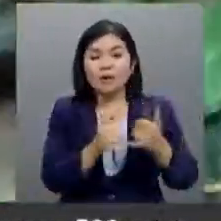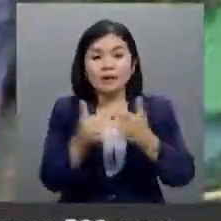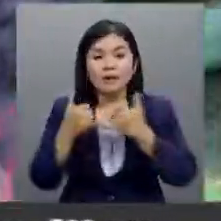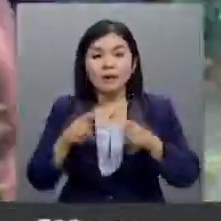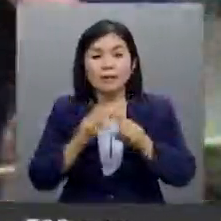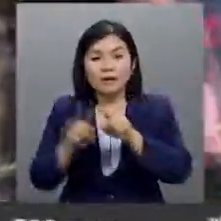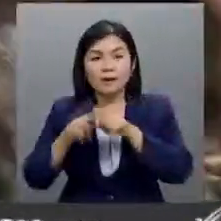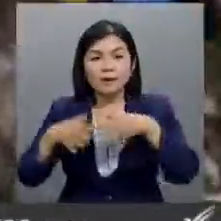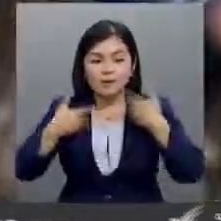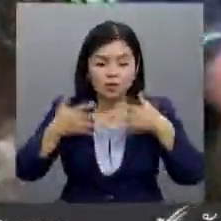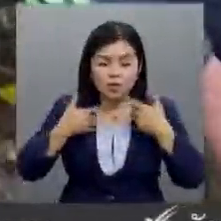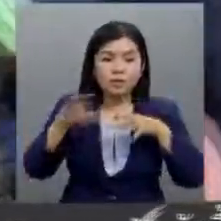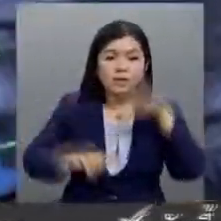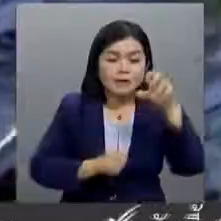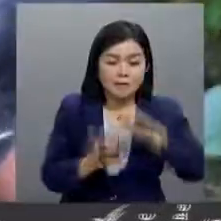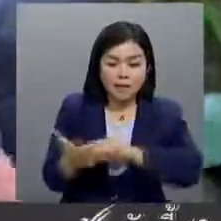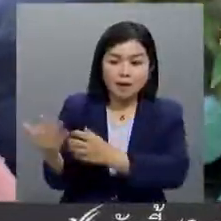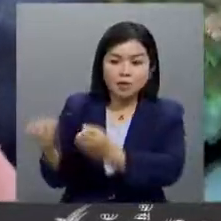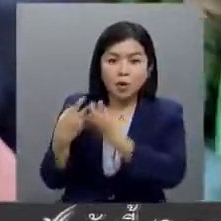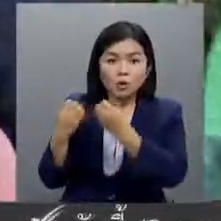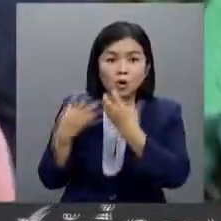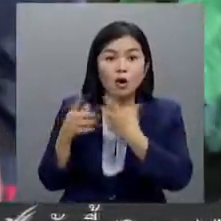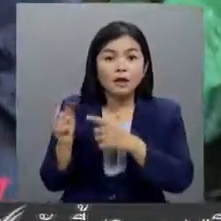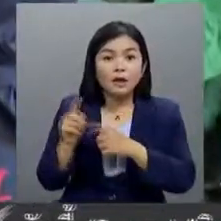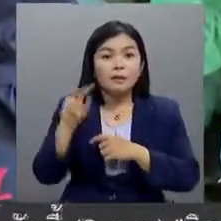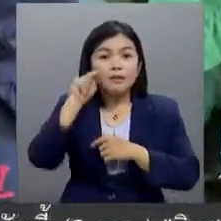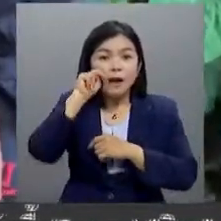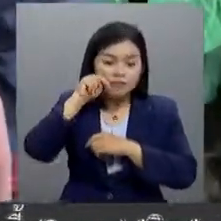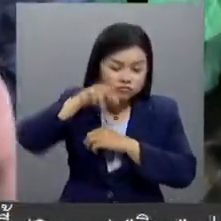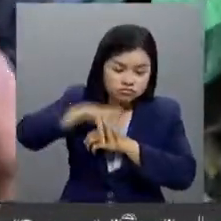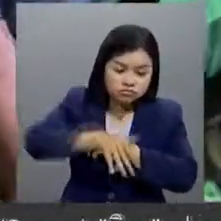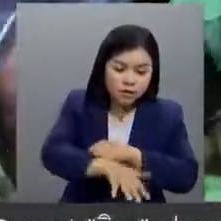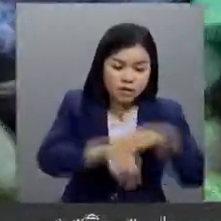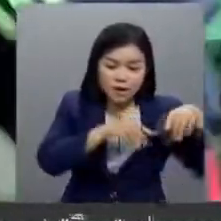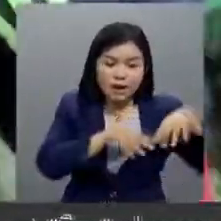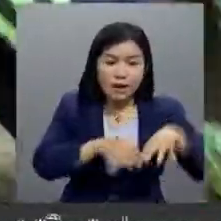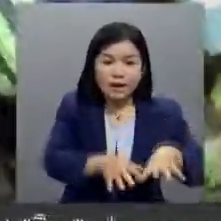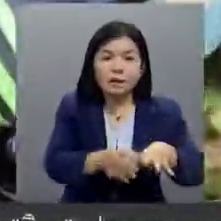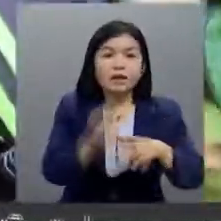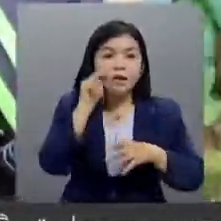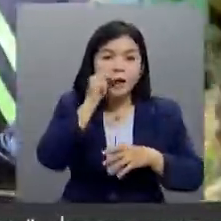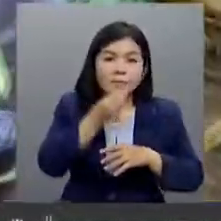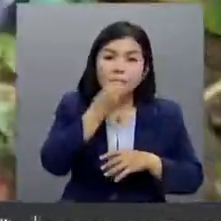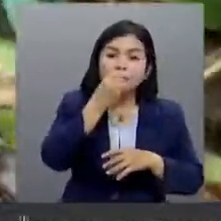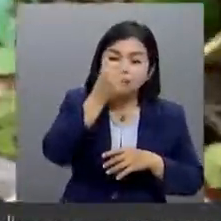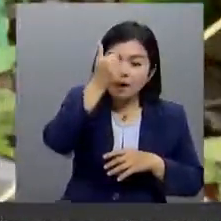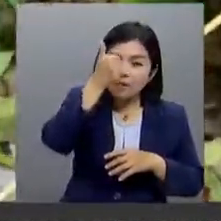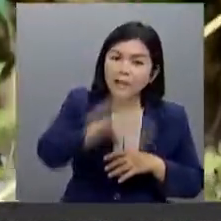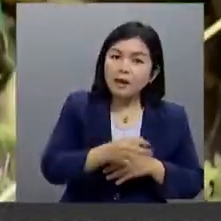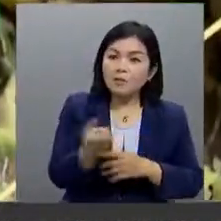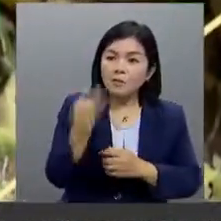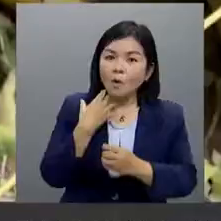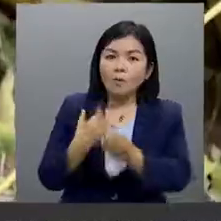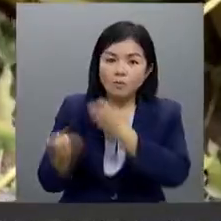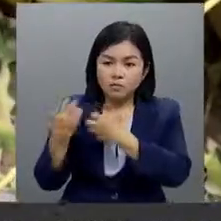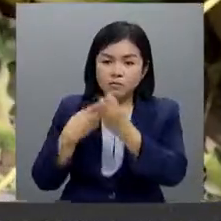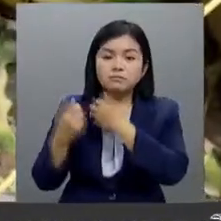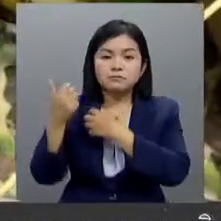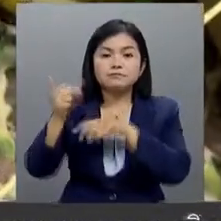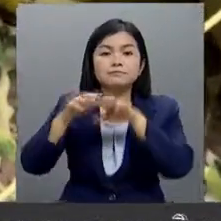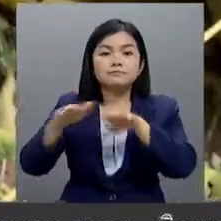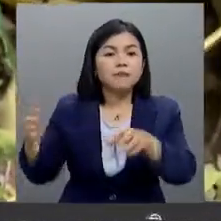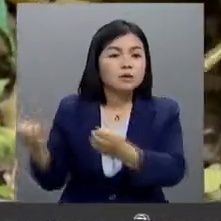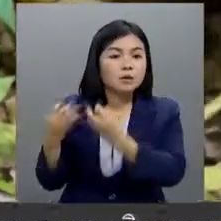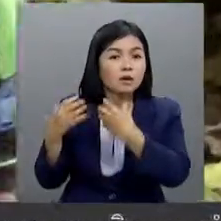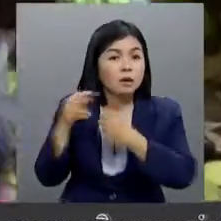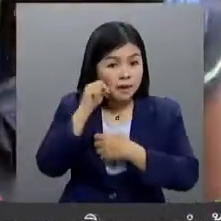ได้สอนผมว่าตามธรรมชาติน้ำตรงแหล่งนี้นี่สามารถทานได้นะครับ อันนี้ลุงมาจากข้างบน น้ำนี่กินได้ไหม ก ิน